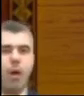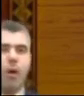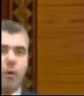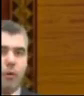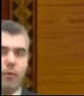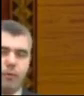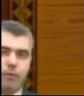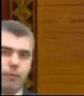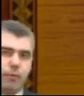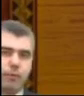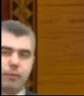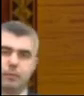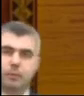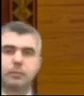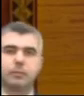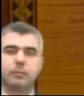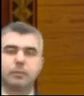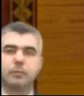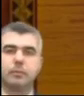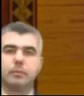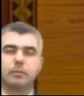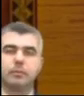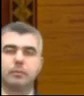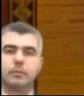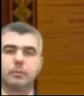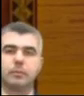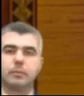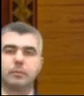الذين ساهموا في ذلك.